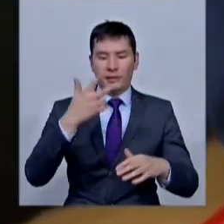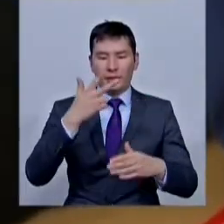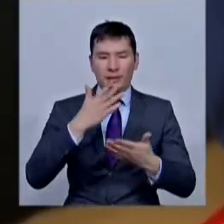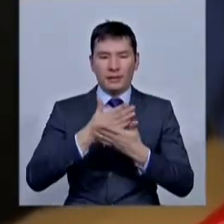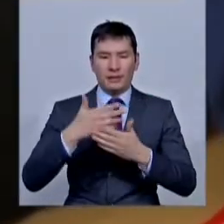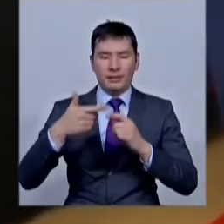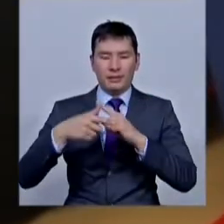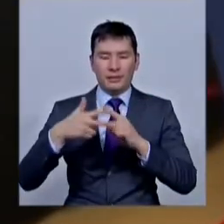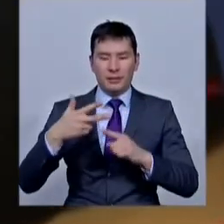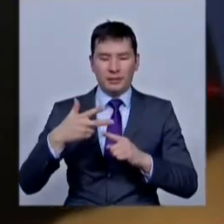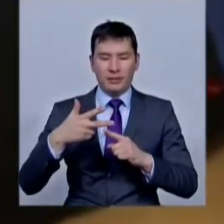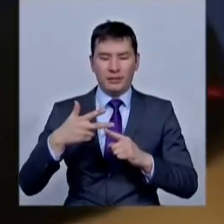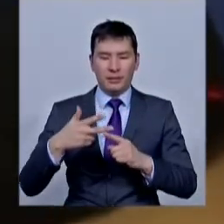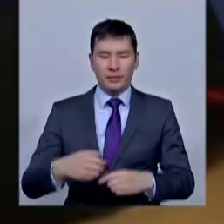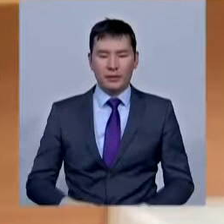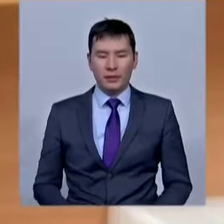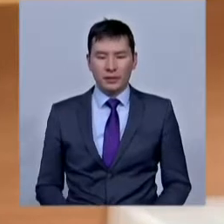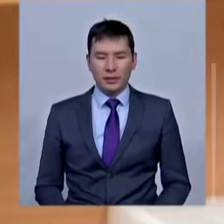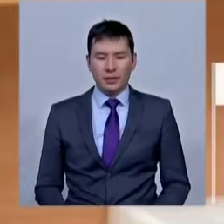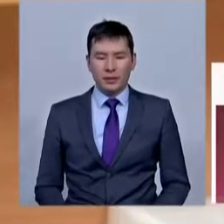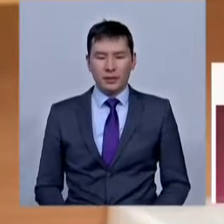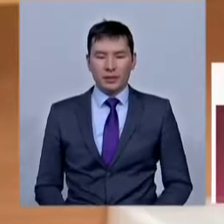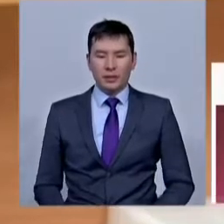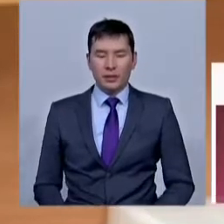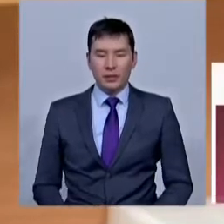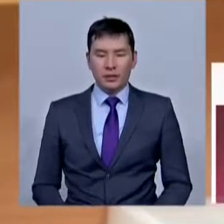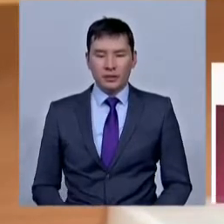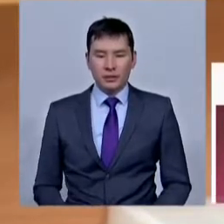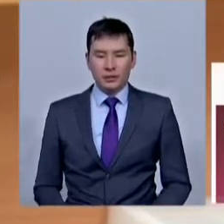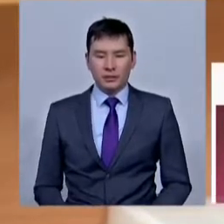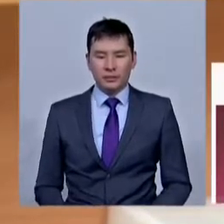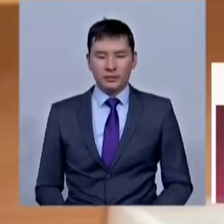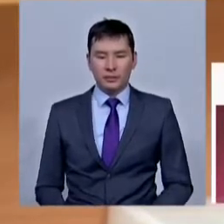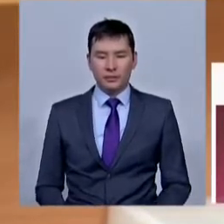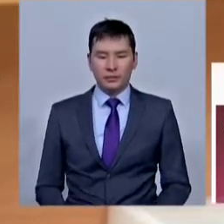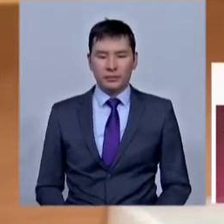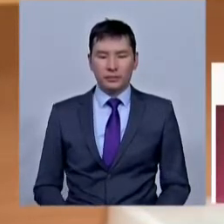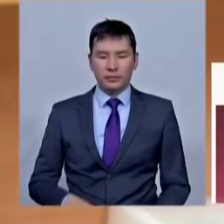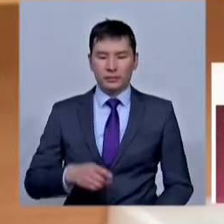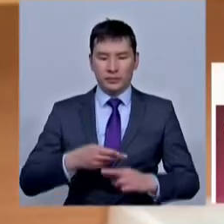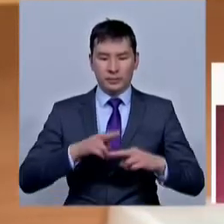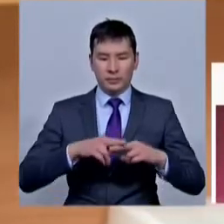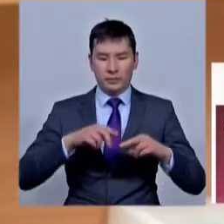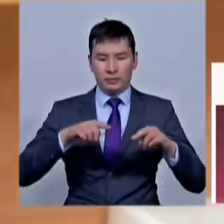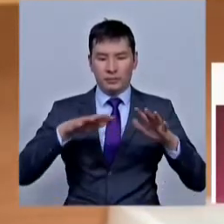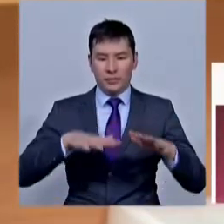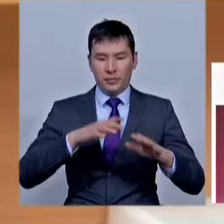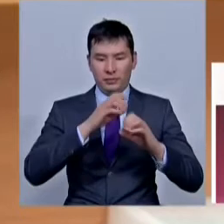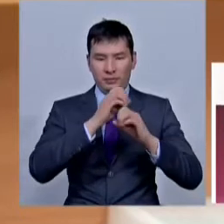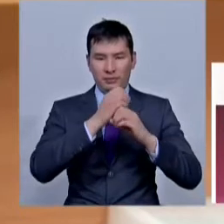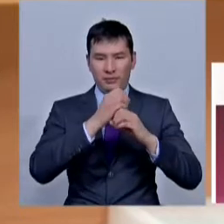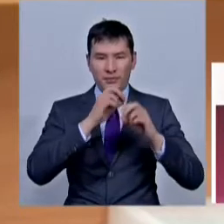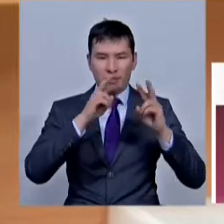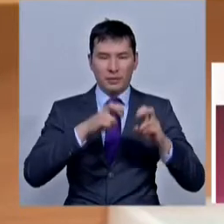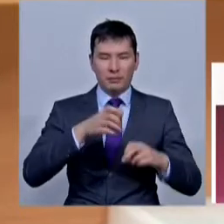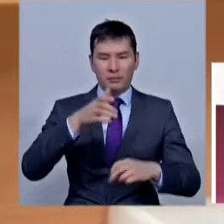атқаратын құлтемірлер құрастырылыпты. Әлемдік деңгейдегі өте дамыған лаборатория, бұнда ғылым бар,